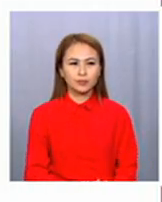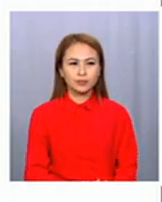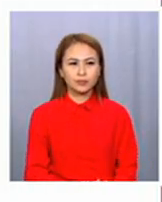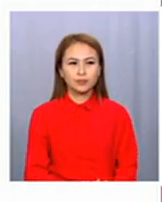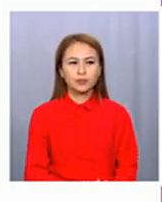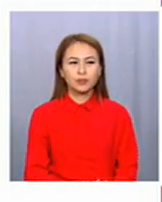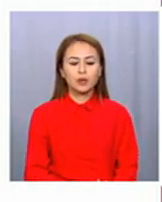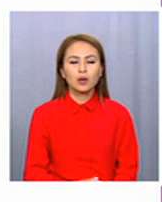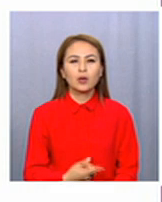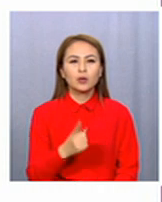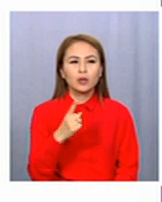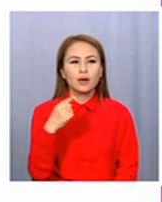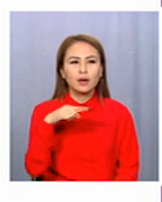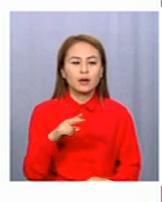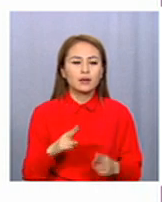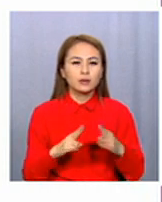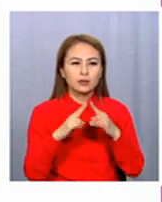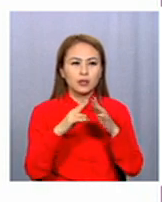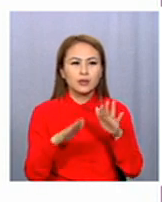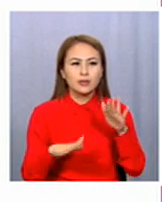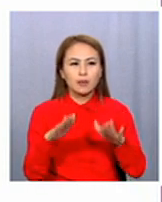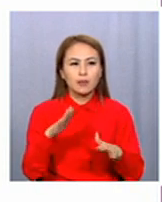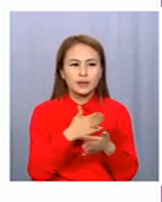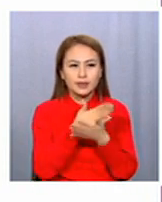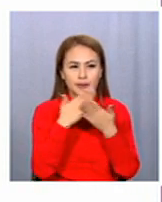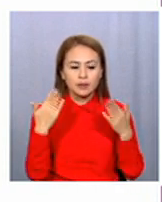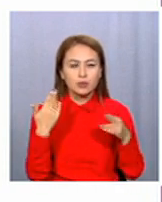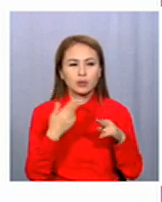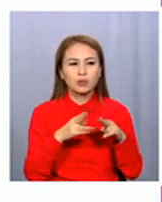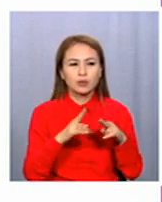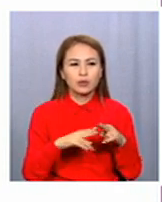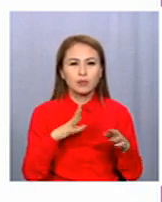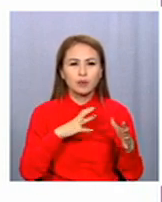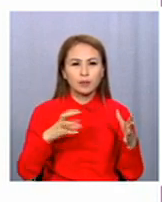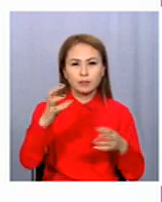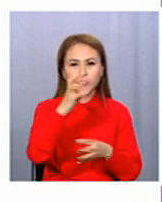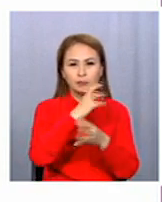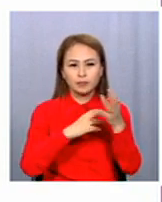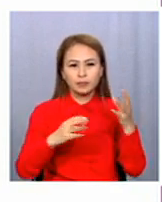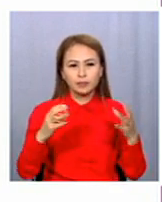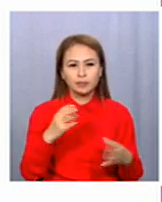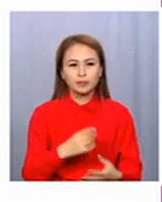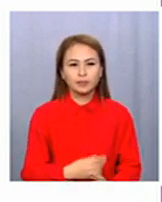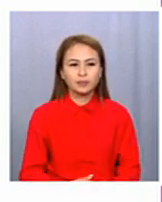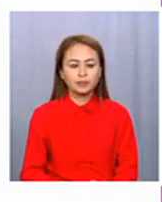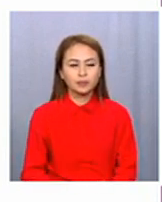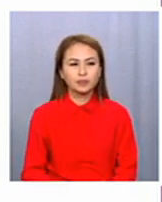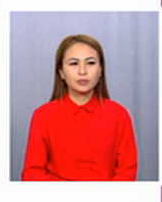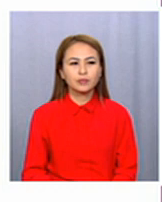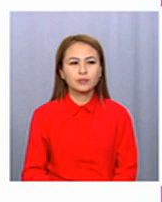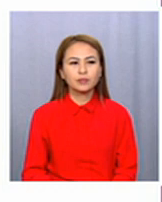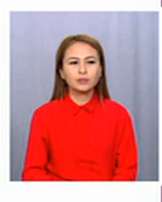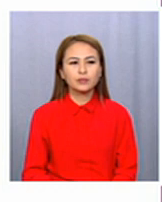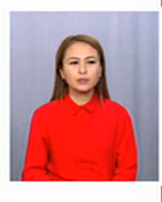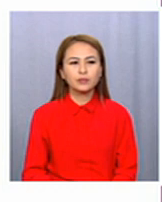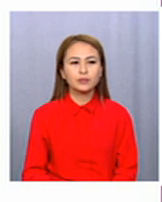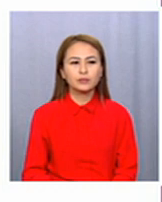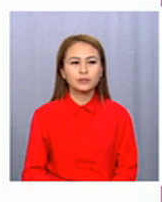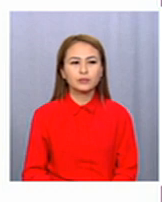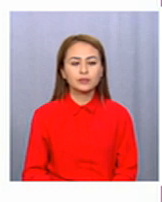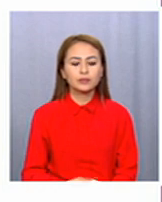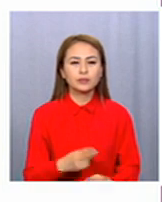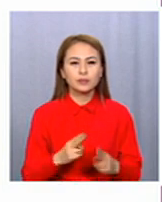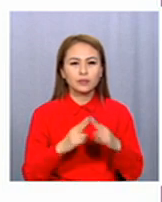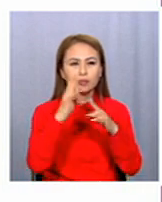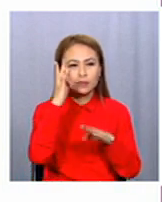Я, балалар, ғарыштағы салмақсыздықтың әсерінен ұшып жүрді. Ал енді келесі сұрақты тыңдайық. Ғарыштағы